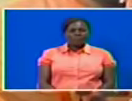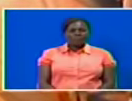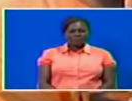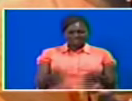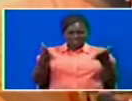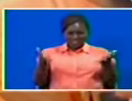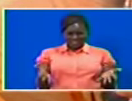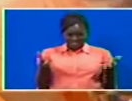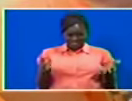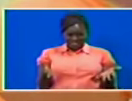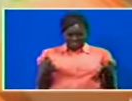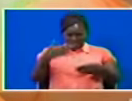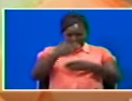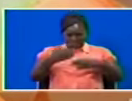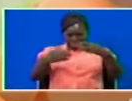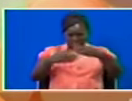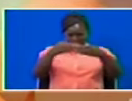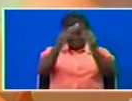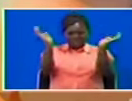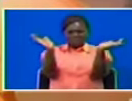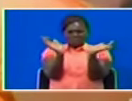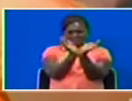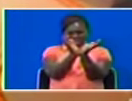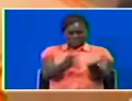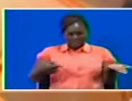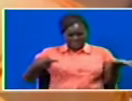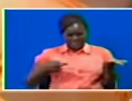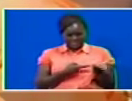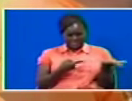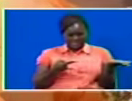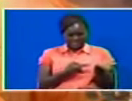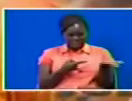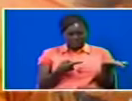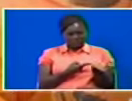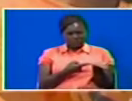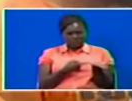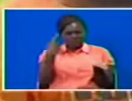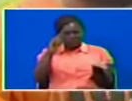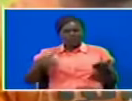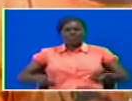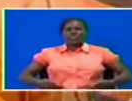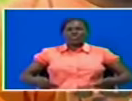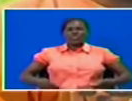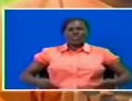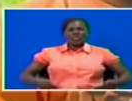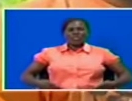Sasa wamejenga kiwanda ya kisasa. Kiwanja ya kisasa kwa vijana.